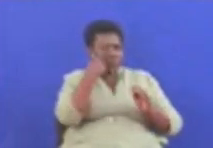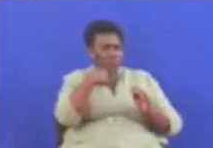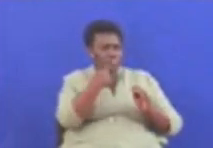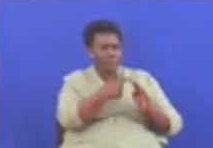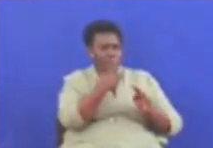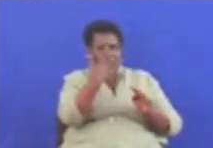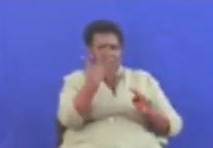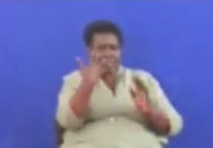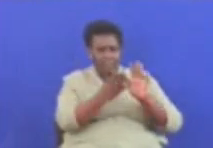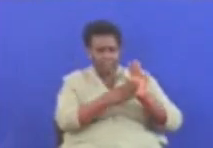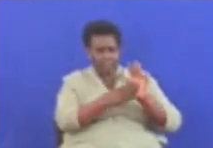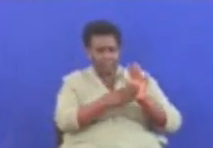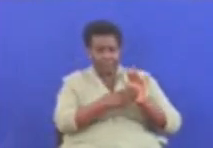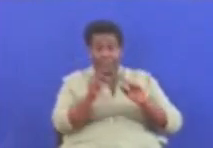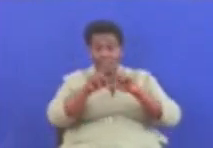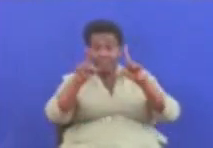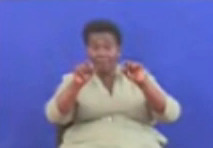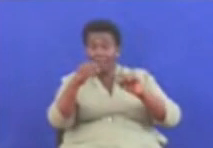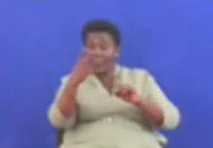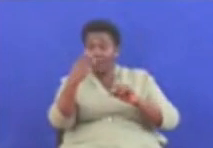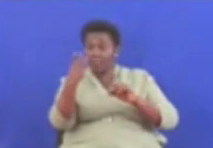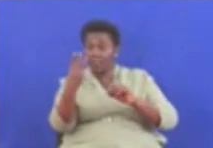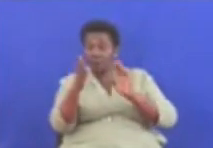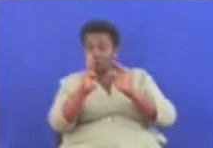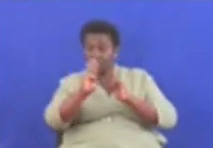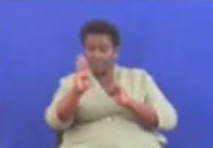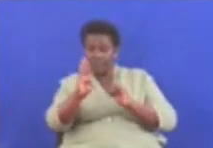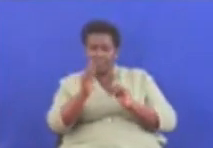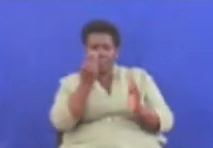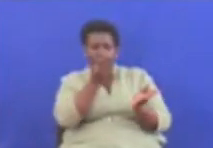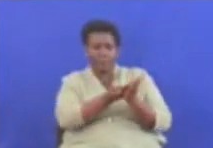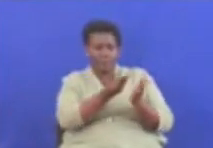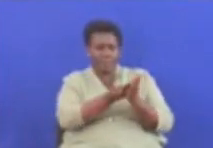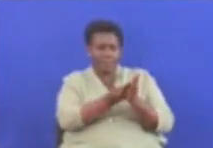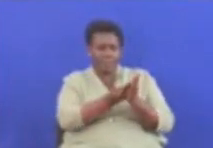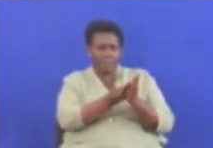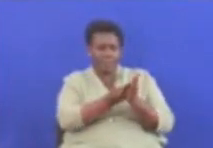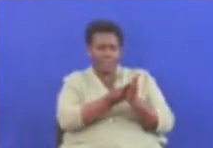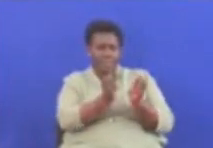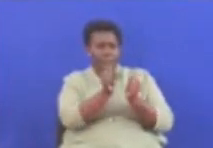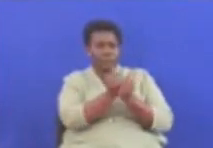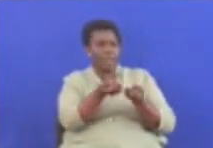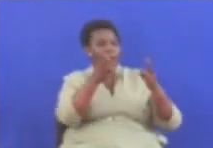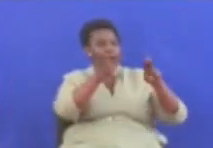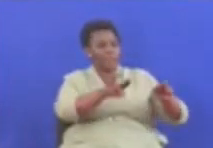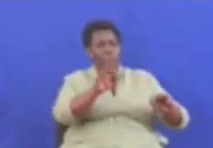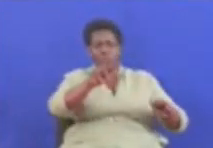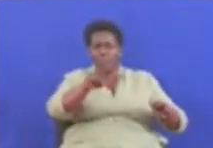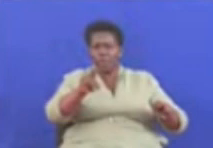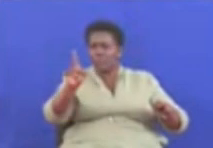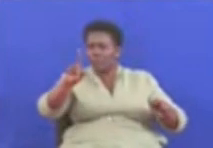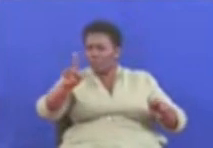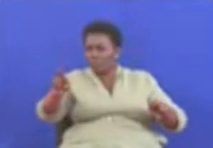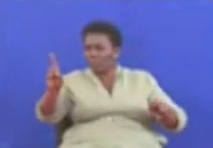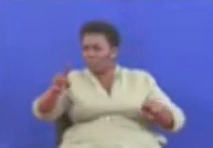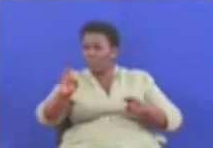Spika, ibara ya 43B ya mswada inapendekeza kuweka adhabu kuhusu makosa yanayotokana na